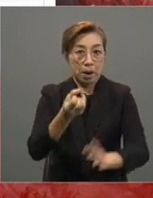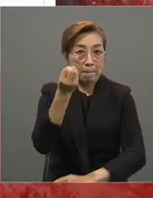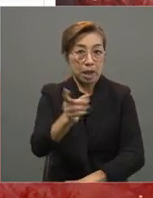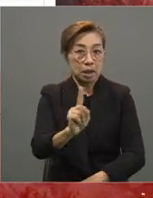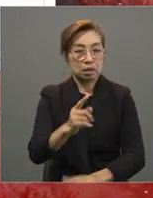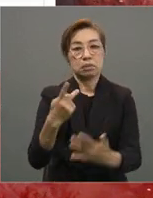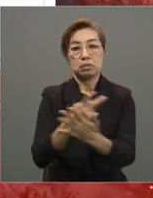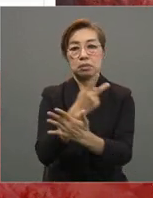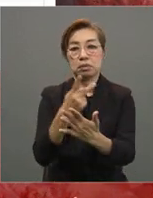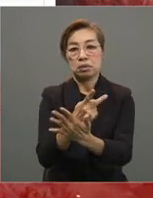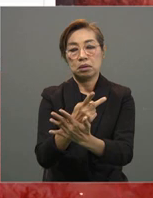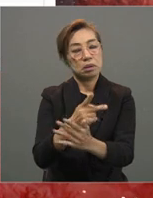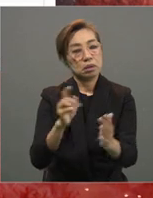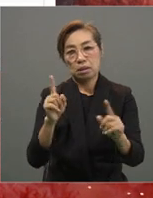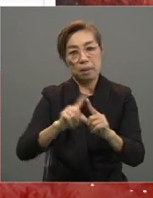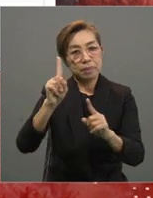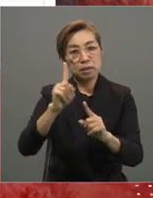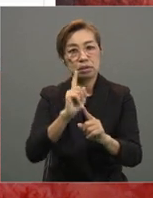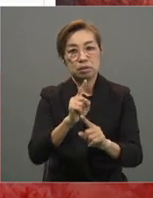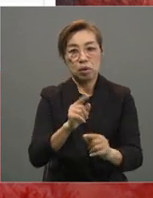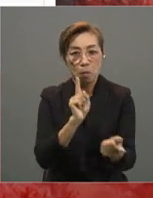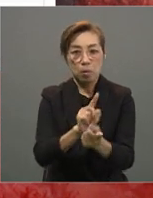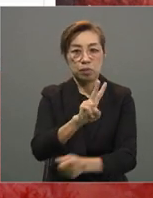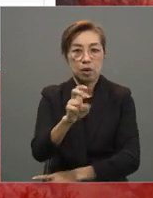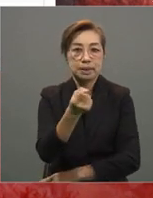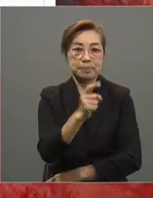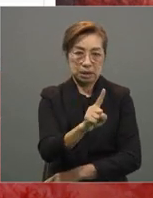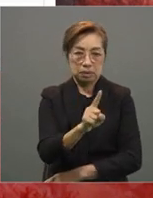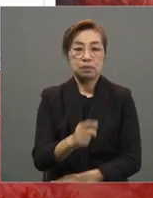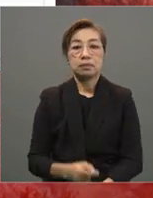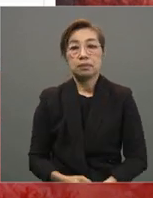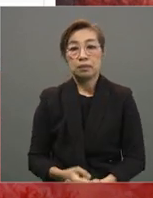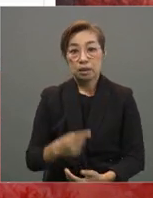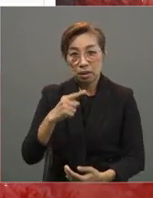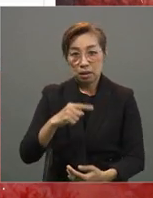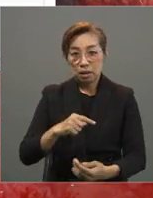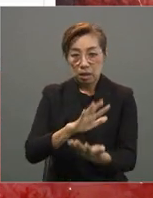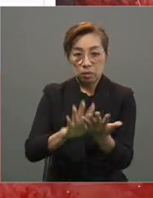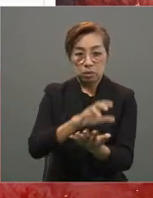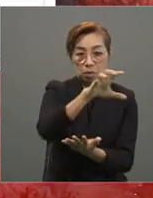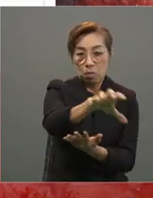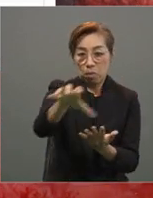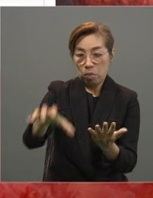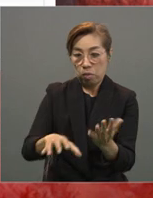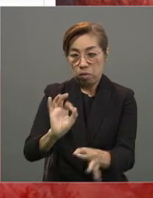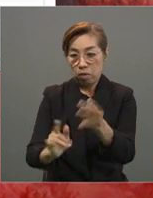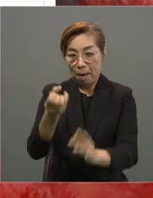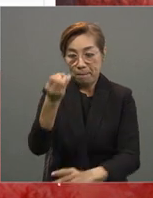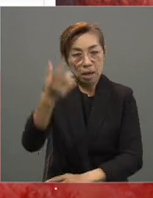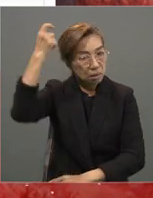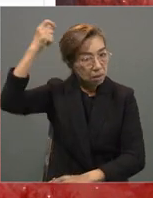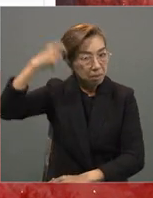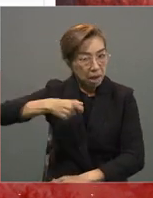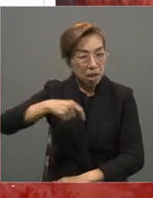จังหวัดกาญจนบุรียังคงเป็นอันดับ 1อยู่ที่ 211จุดนะคะขณะที่ประเทศเพื่อนบ้านเนี่ยพบจุดความร้อนมากที่สุดอยู่ที่เมียนมาร์